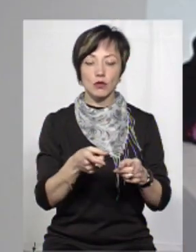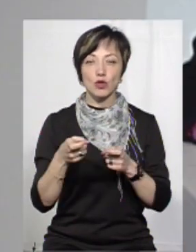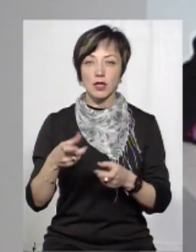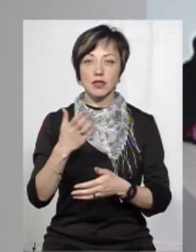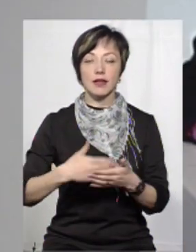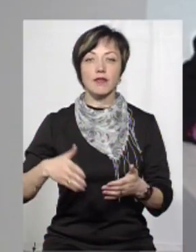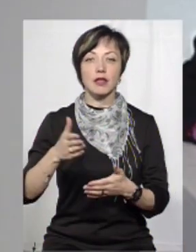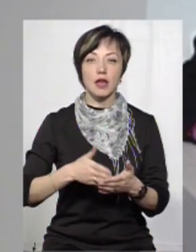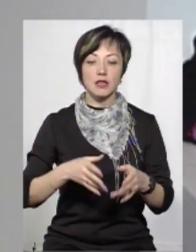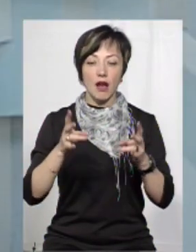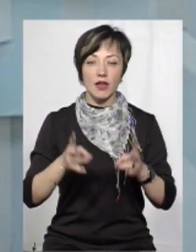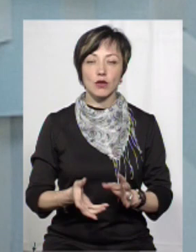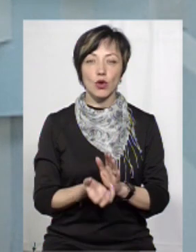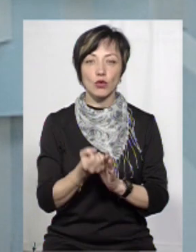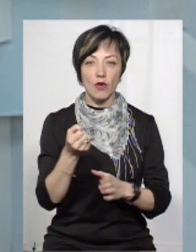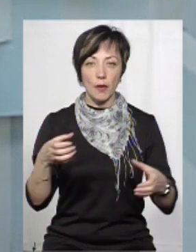до ліквідації